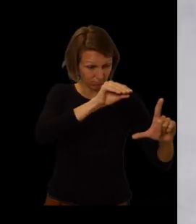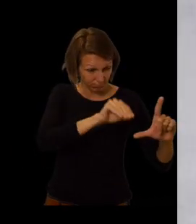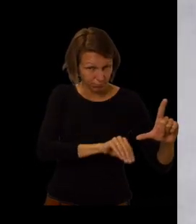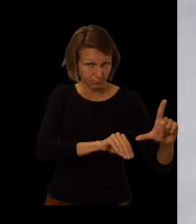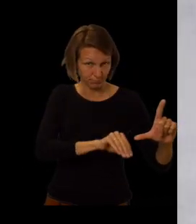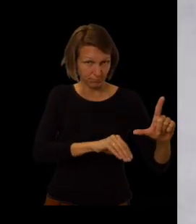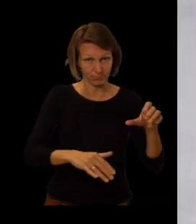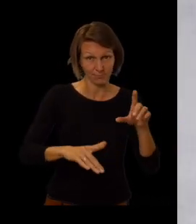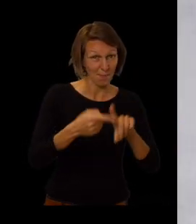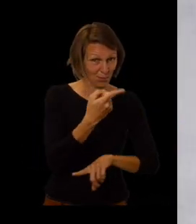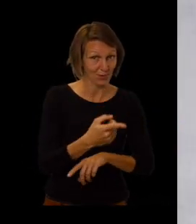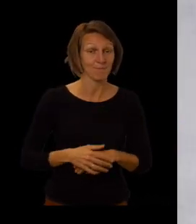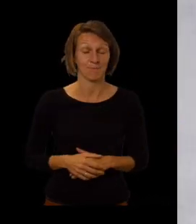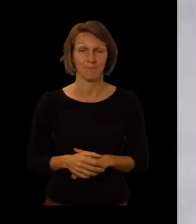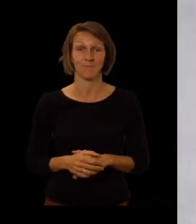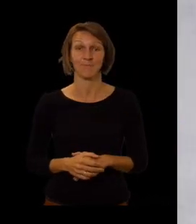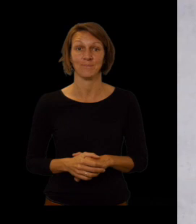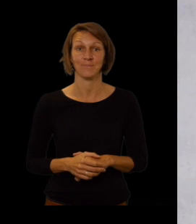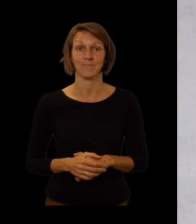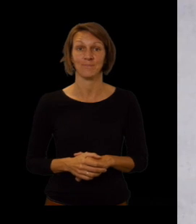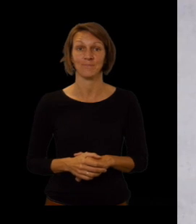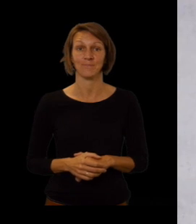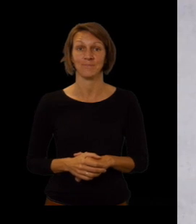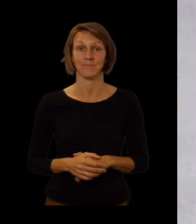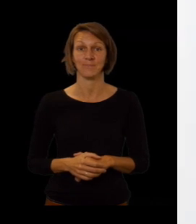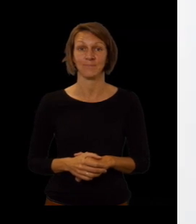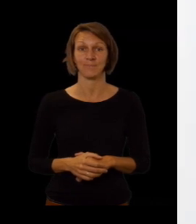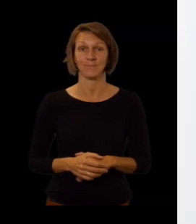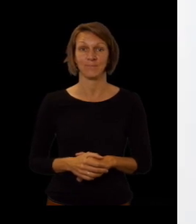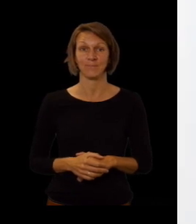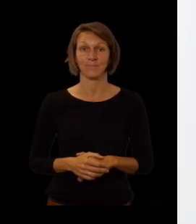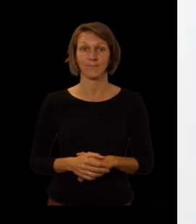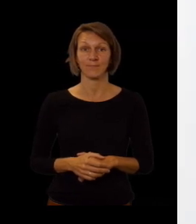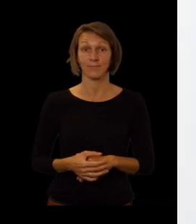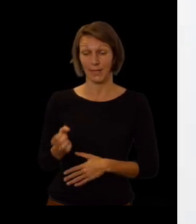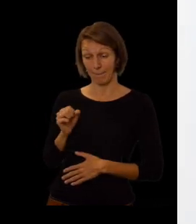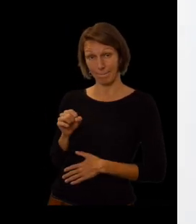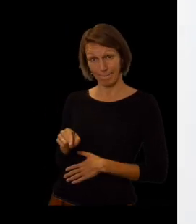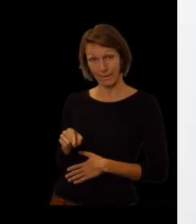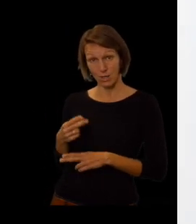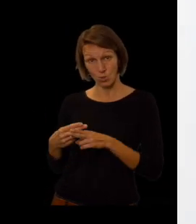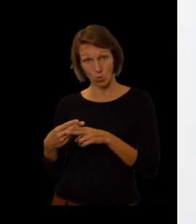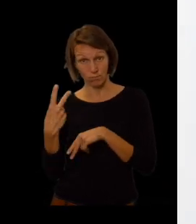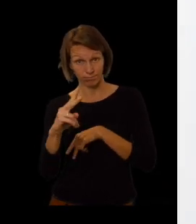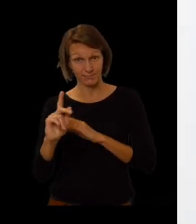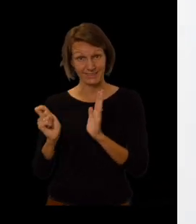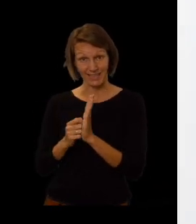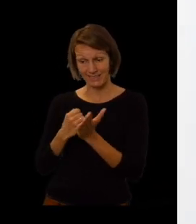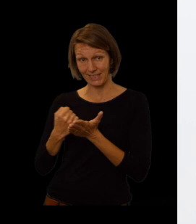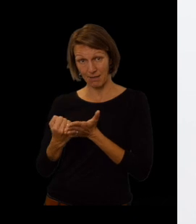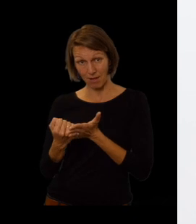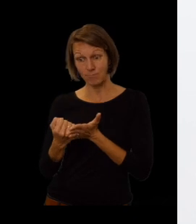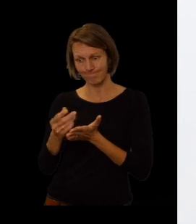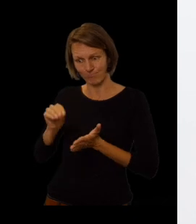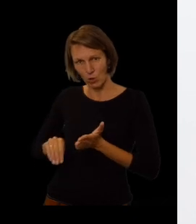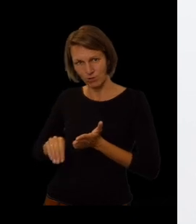ici et ici. La petite étiquette sur laquelle vous devez absolument noter la date à laquelle vous